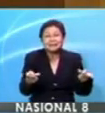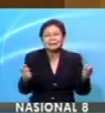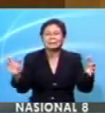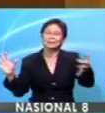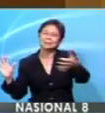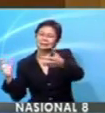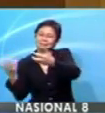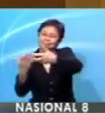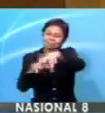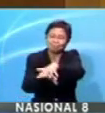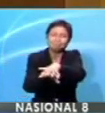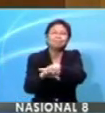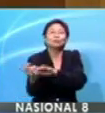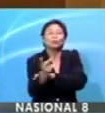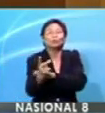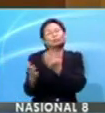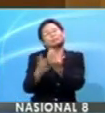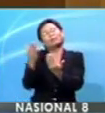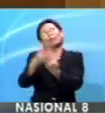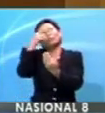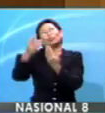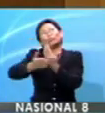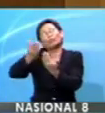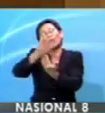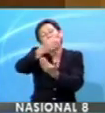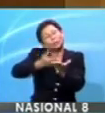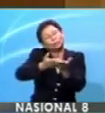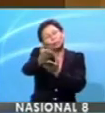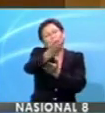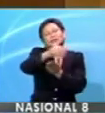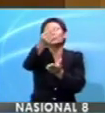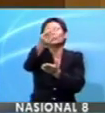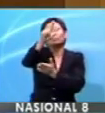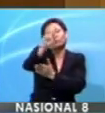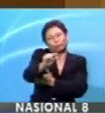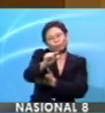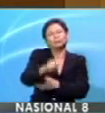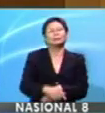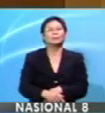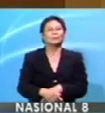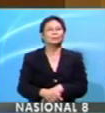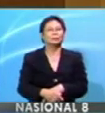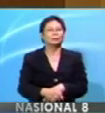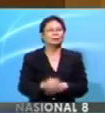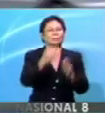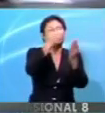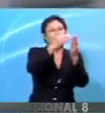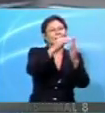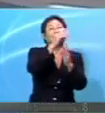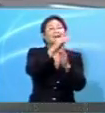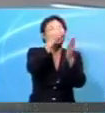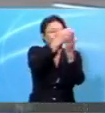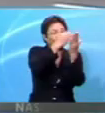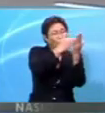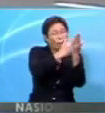jadi untuk memberi kemudahan danusnya mengurangkan kos bagaimanapun sukatan pelajaran kedua-dua